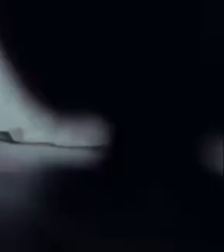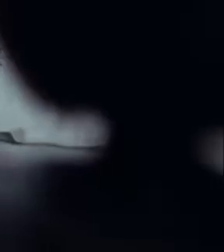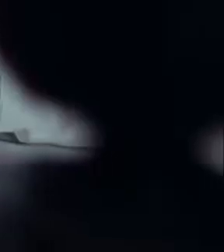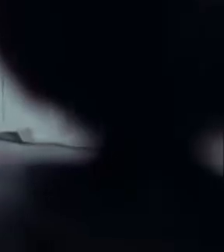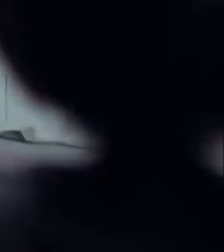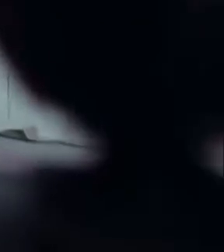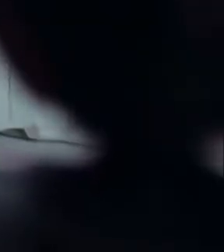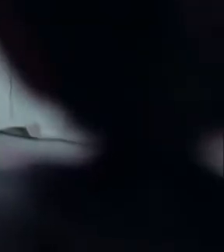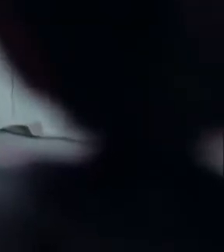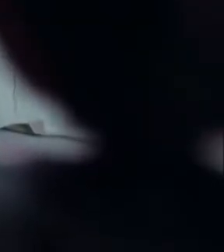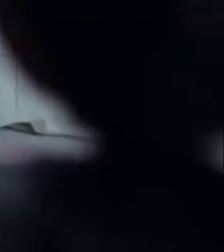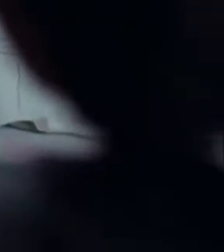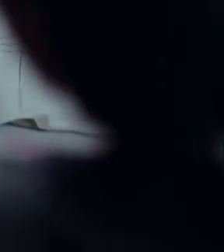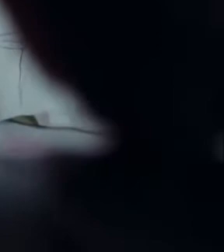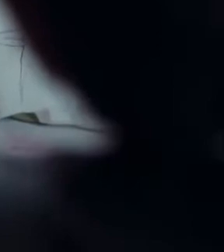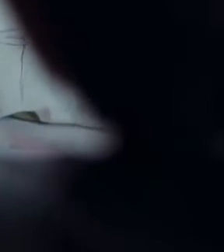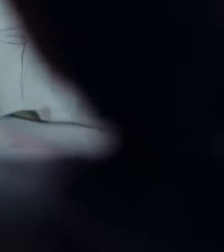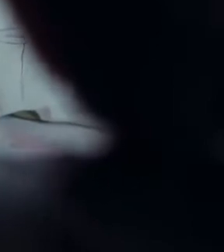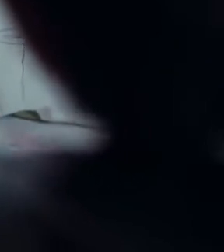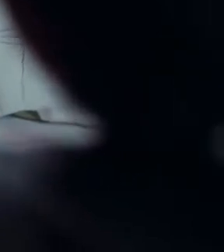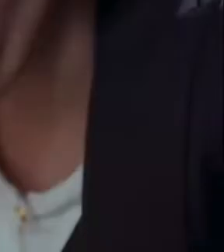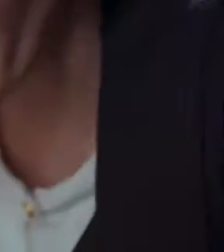başını kaldırıp bakışlarını boşluğa dikti.